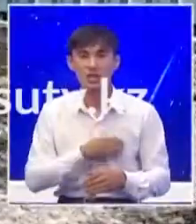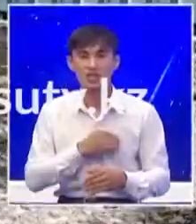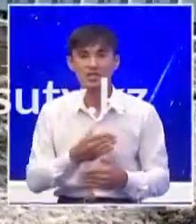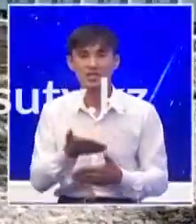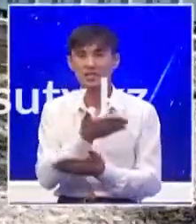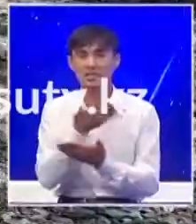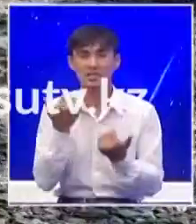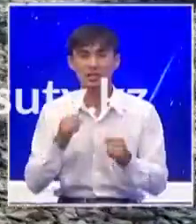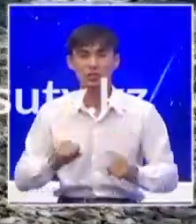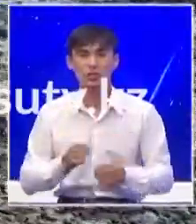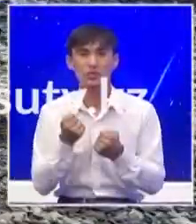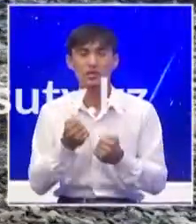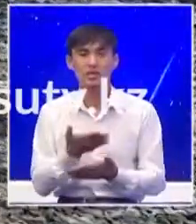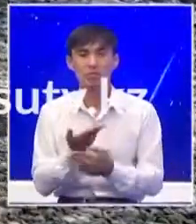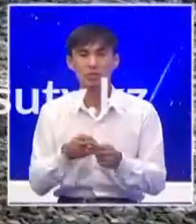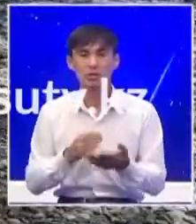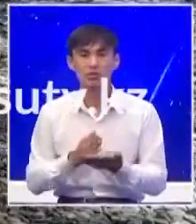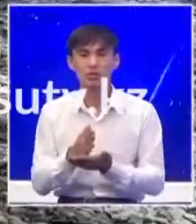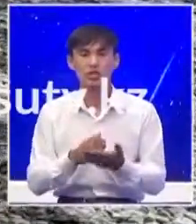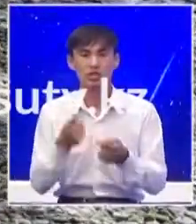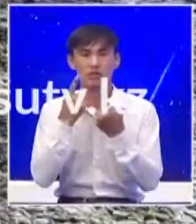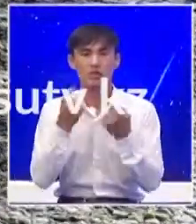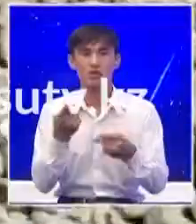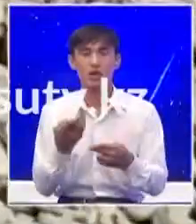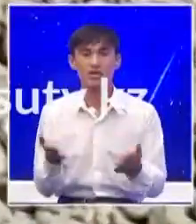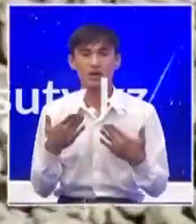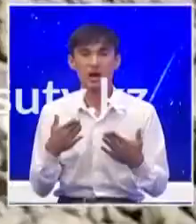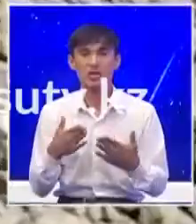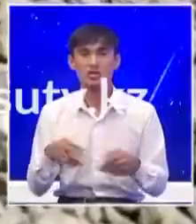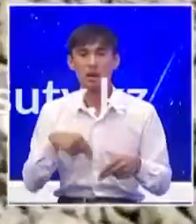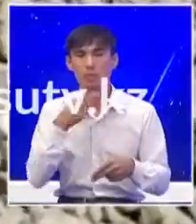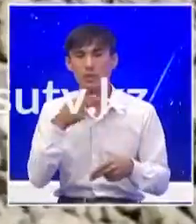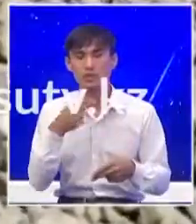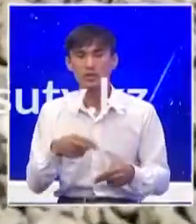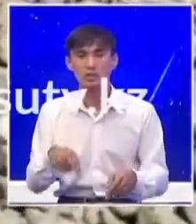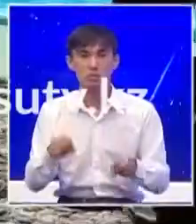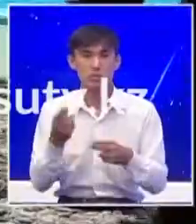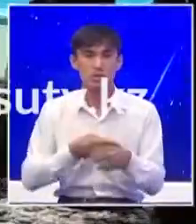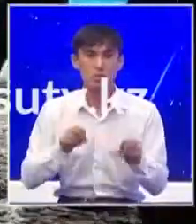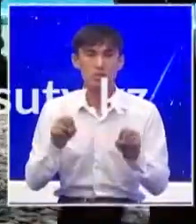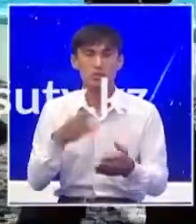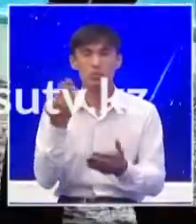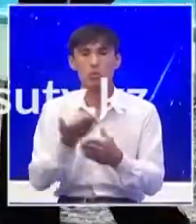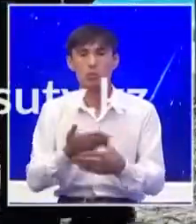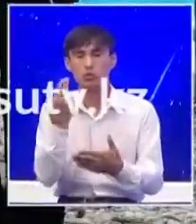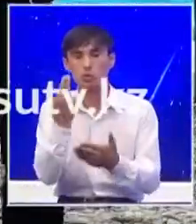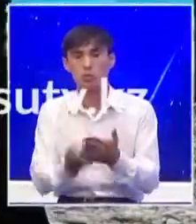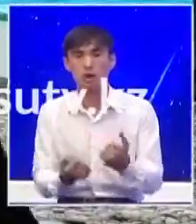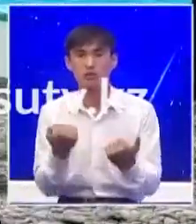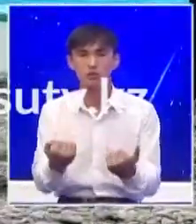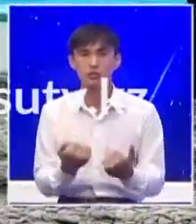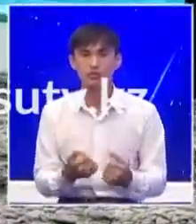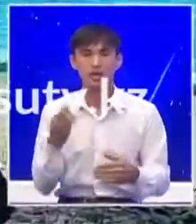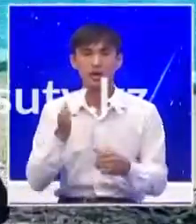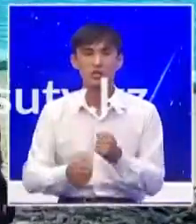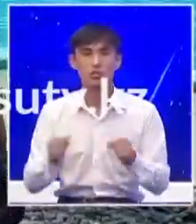не всегда есть спасатели. Служба ЧС информирует отдыхающих о мерах безопасности и помощи утопающим, чтобы каждый купающийся